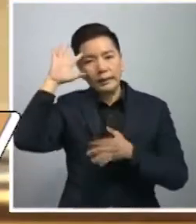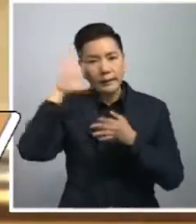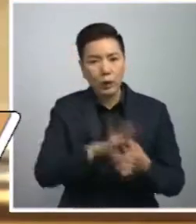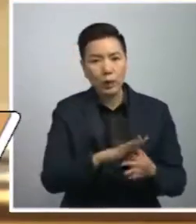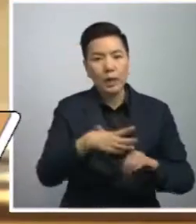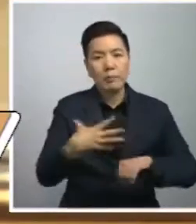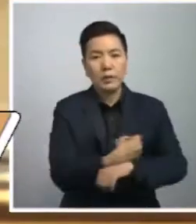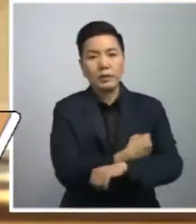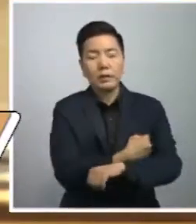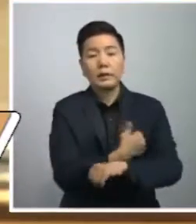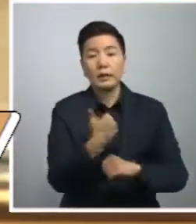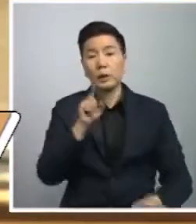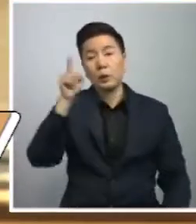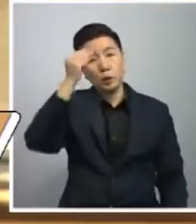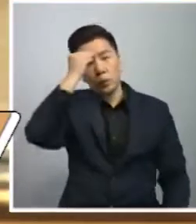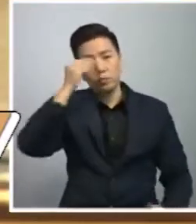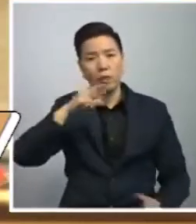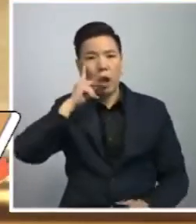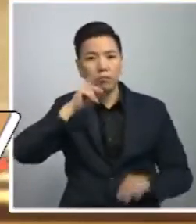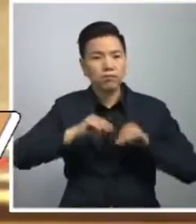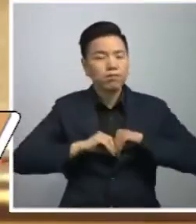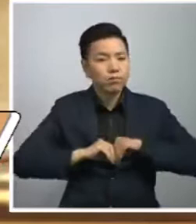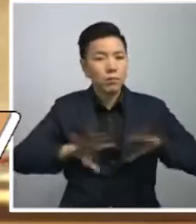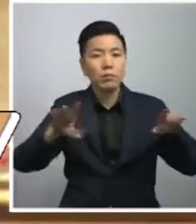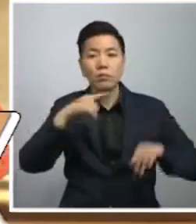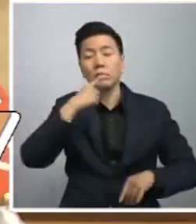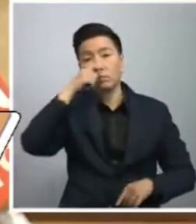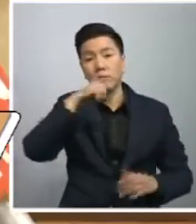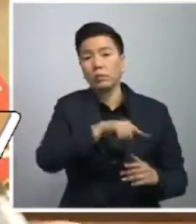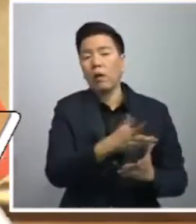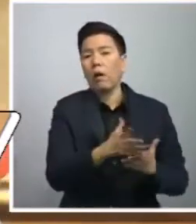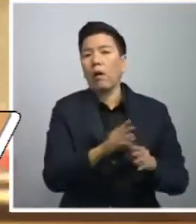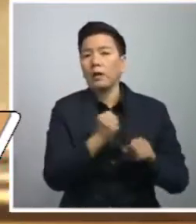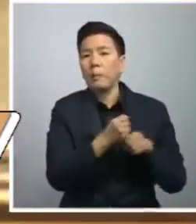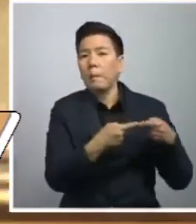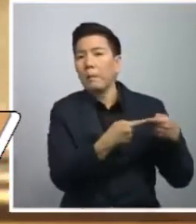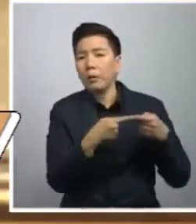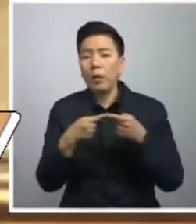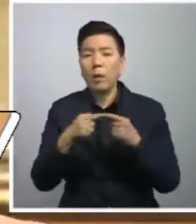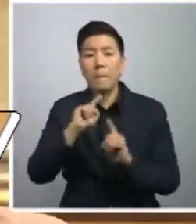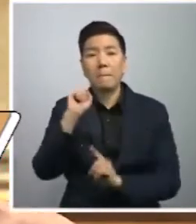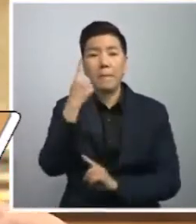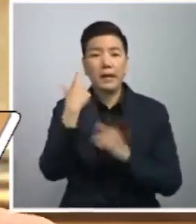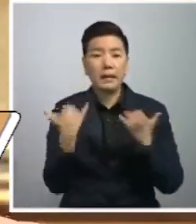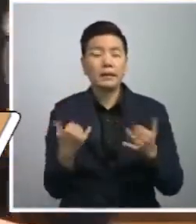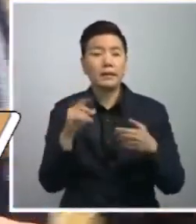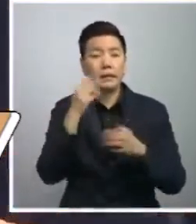องวันนี้สื่อญี่ปุ่นเขาก็ตีนี่เขาก็ออกนี่เขาบอกว่ารัฐบาลต่อพรก.ฉุกเฉินรอบใหม่เนี่ยเ